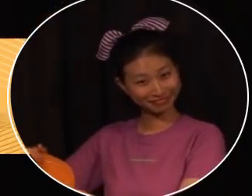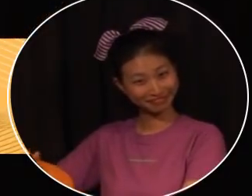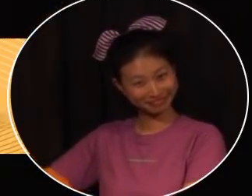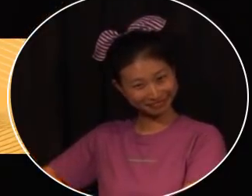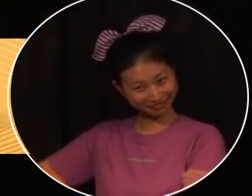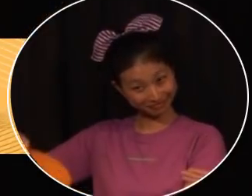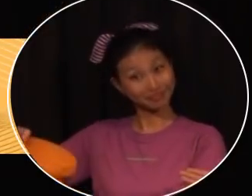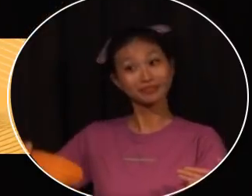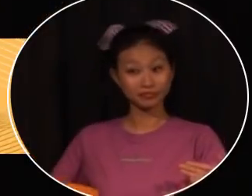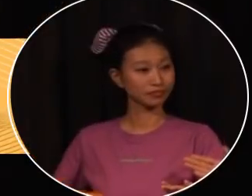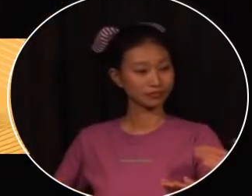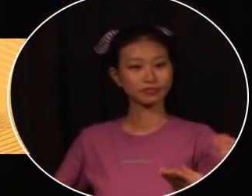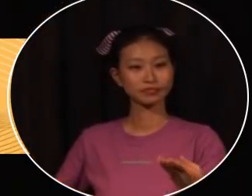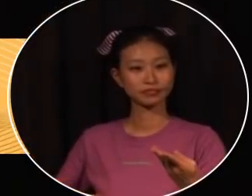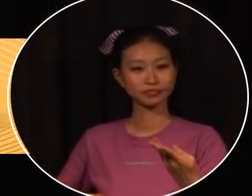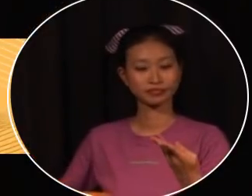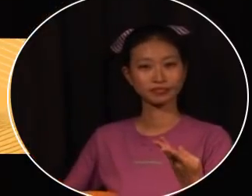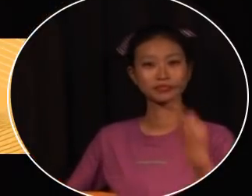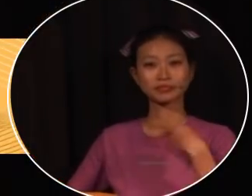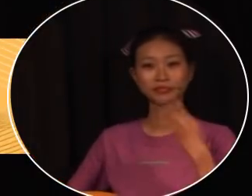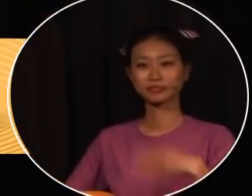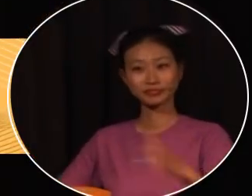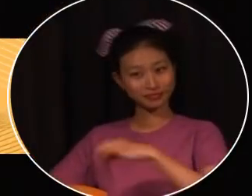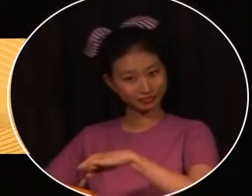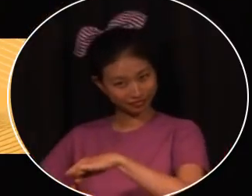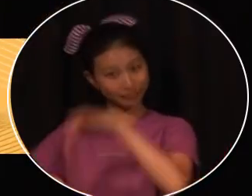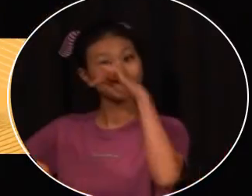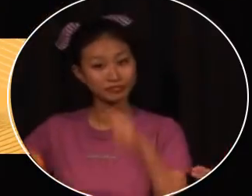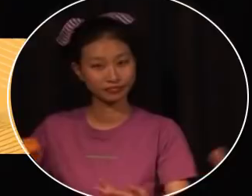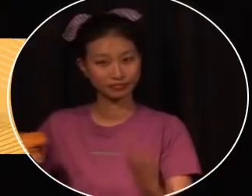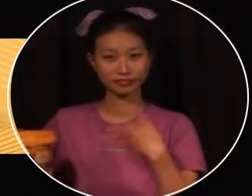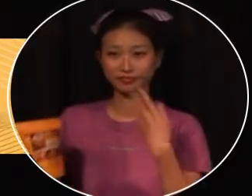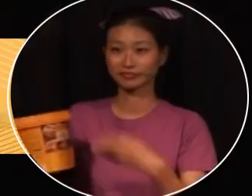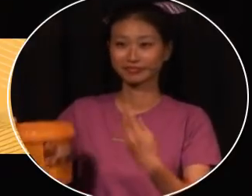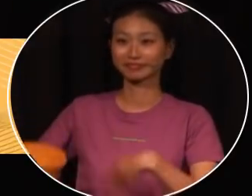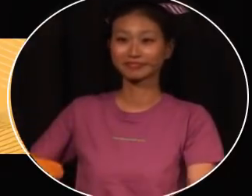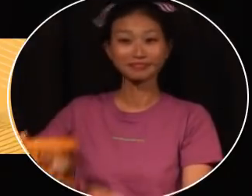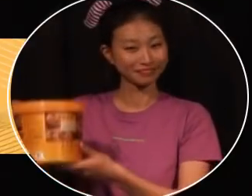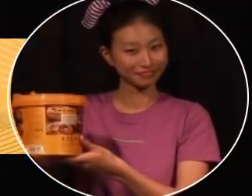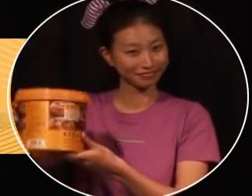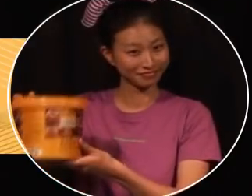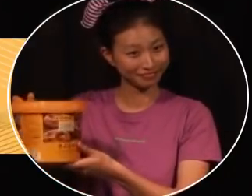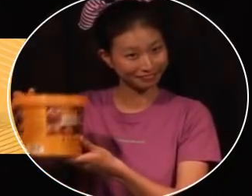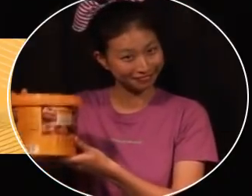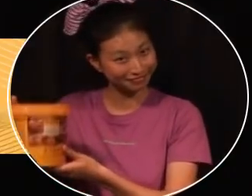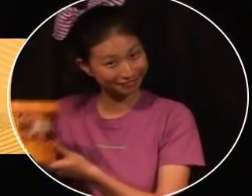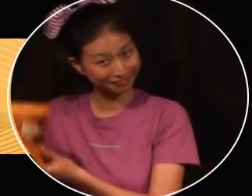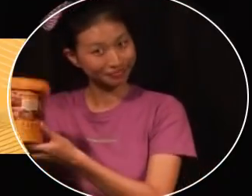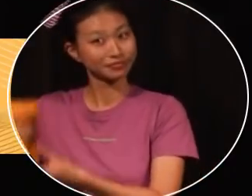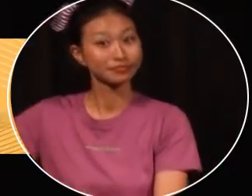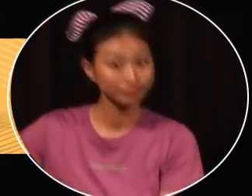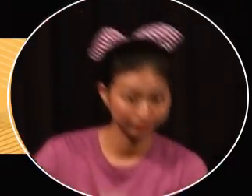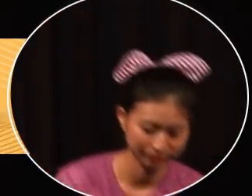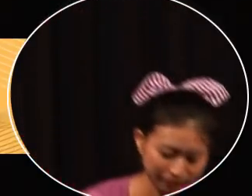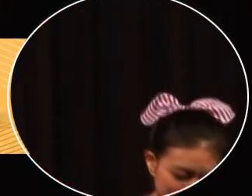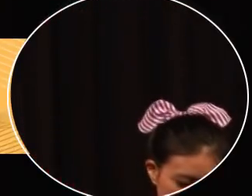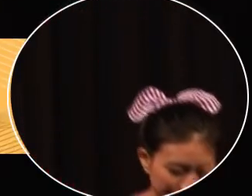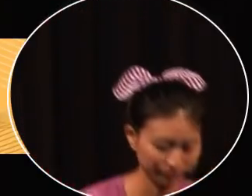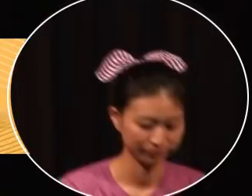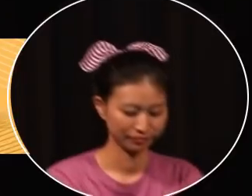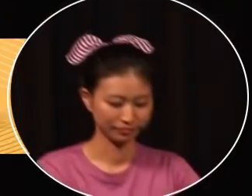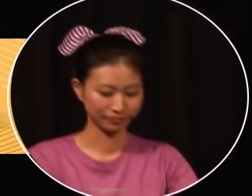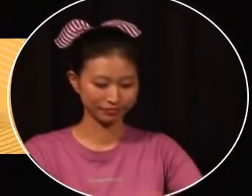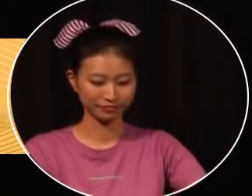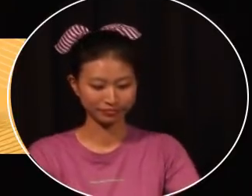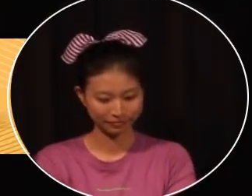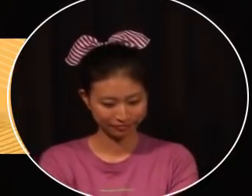面临到的困难与苦境，以及我真正思考过后台湾未来要走的道路。我觉得台湾现在讲很多东西都太高空了。我们要从